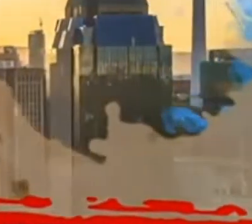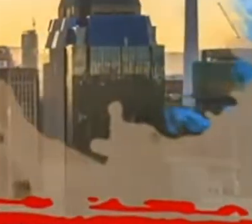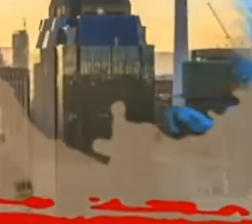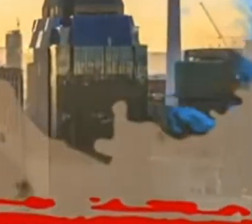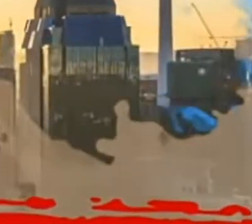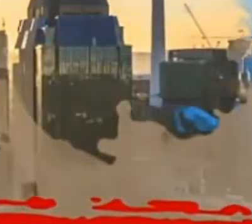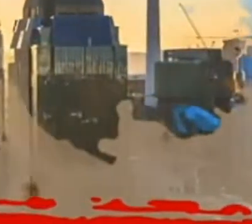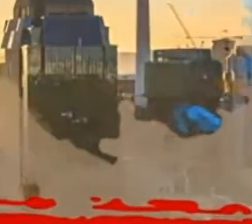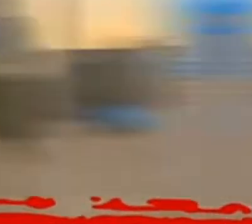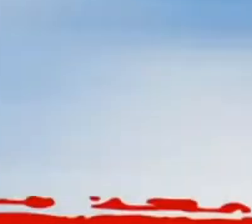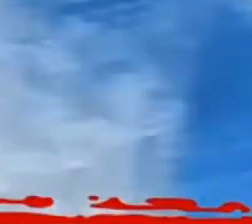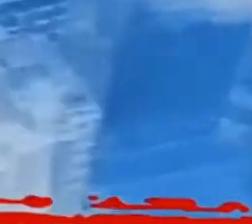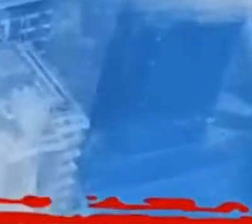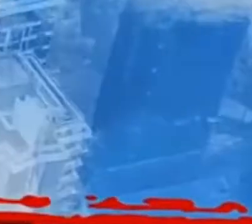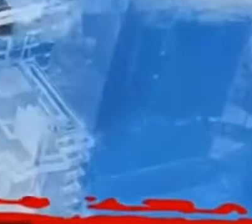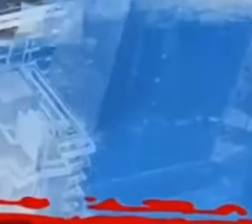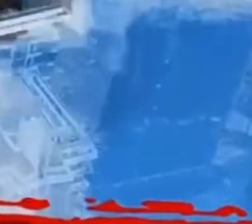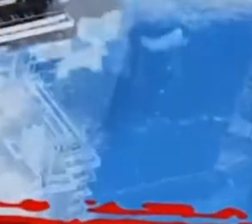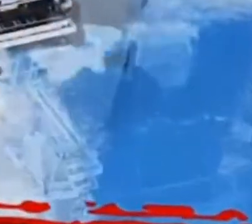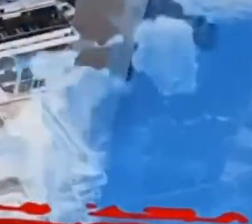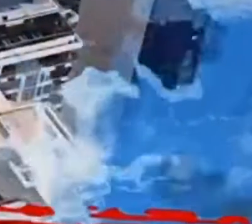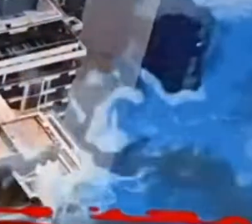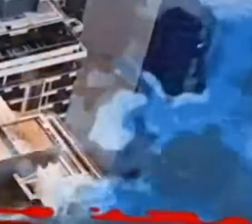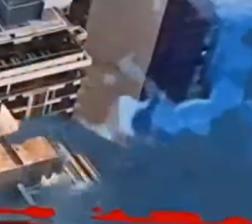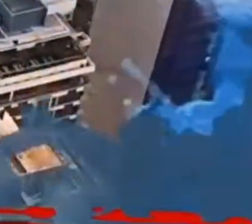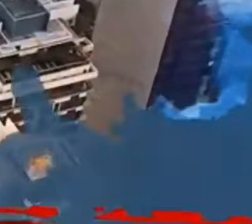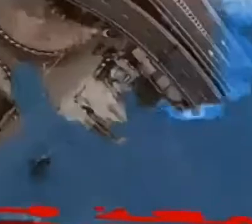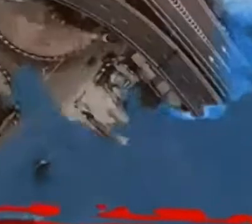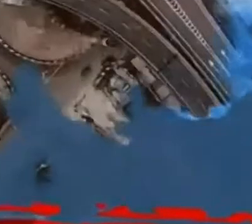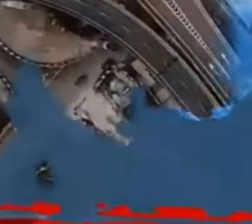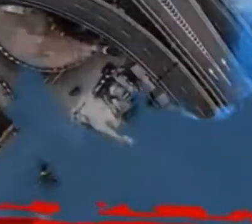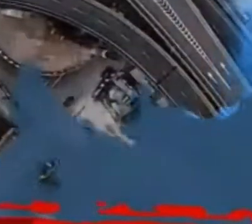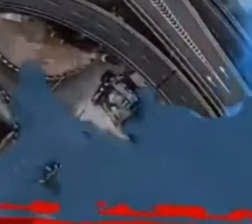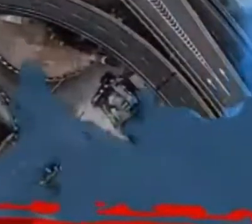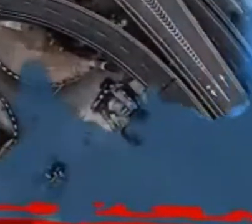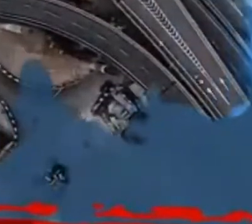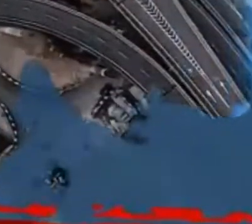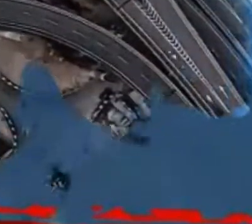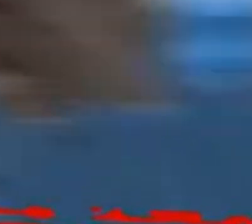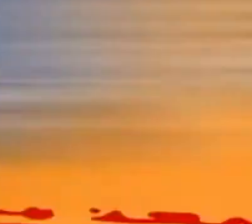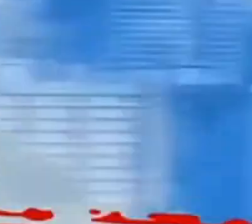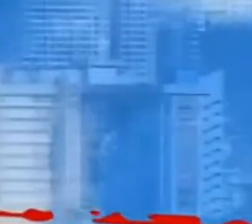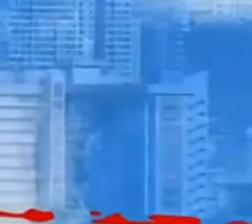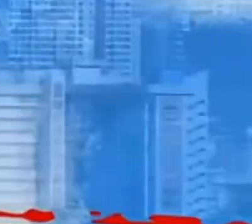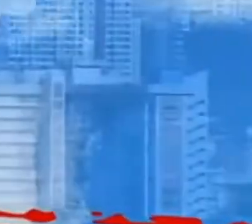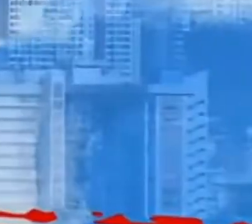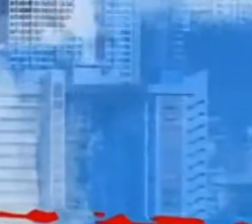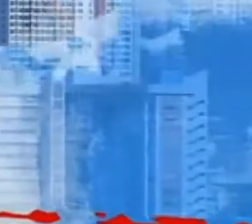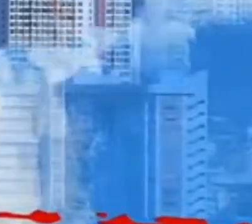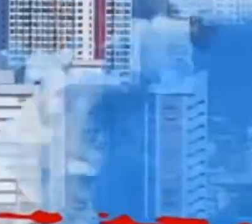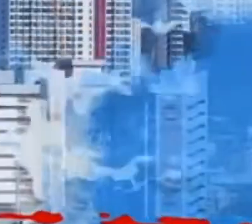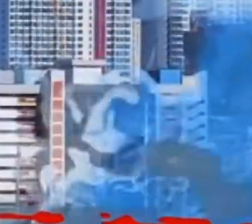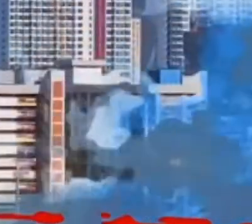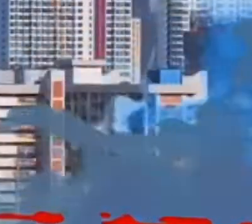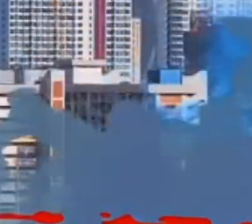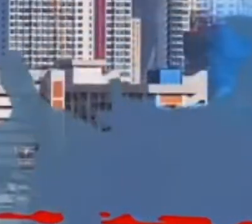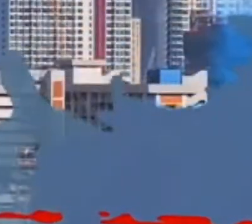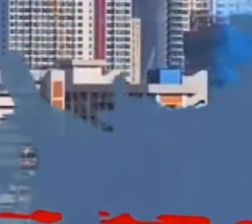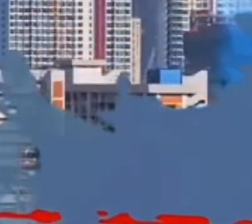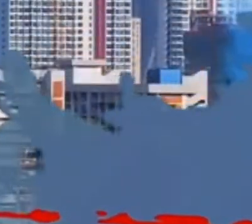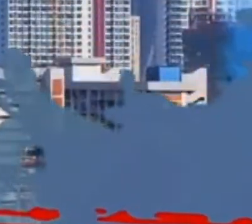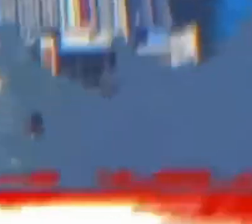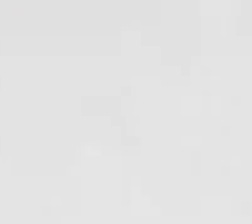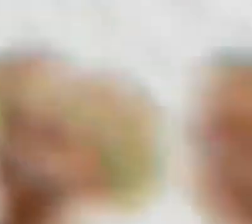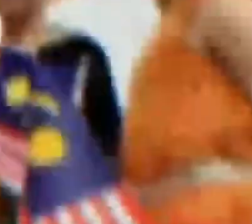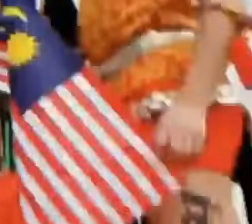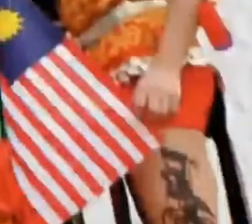Mencipta satu masyarakat yang adil di mana kemakmuran negara dapat dinikmati bersama secara adil dan saksama.